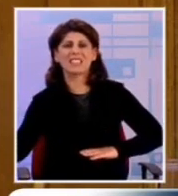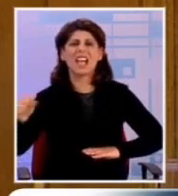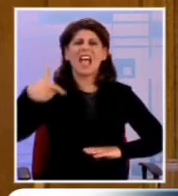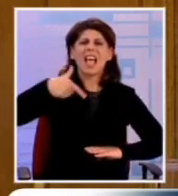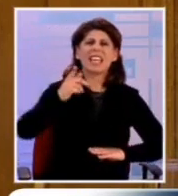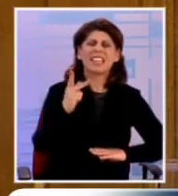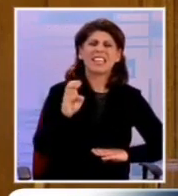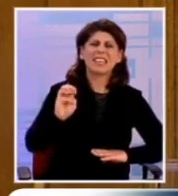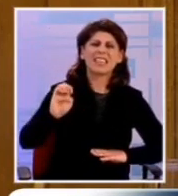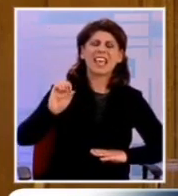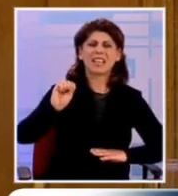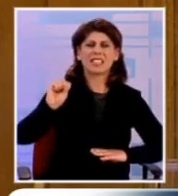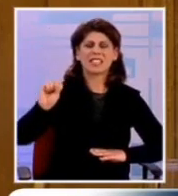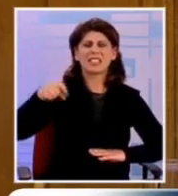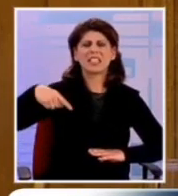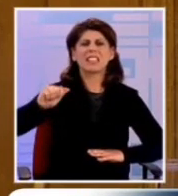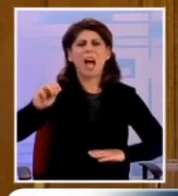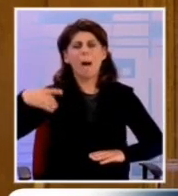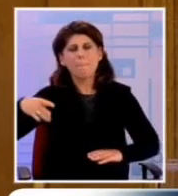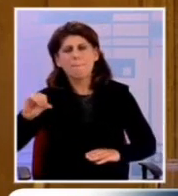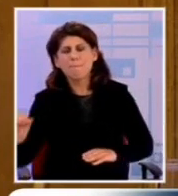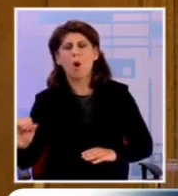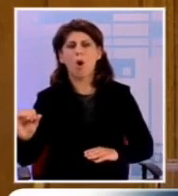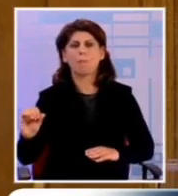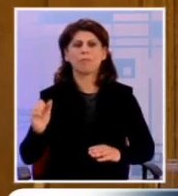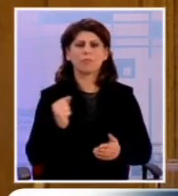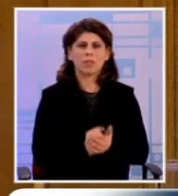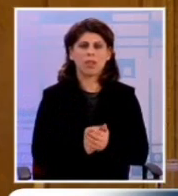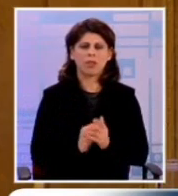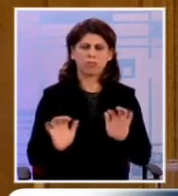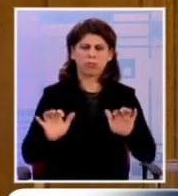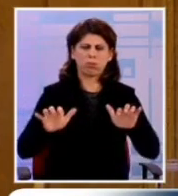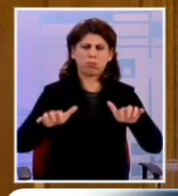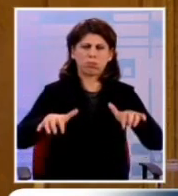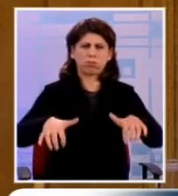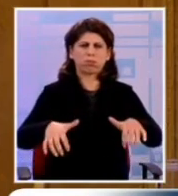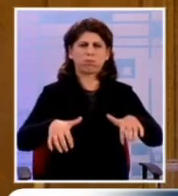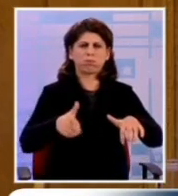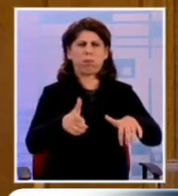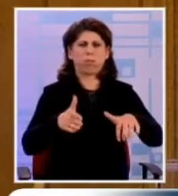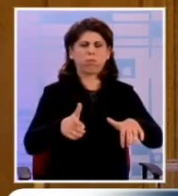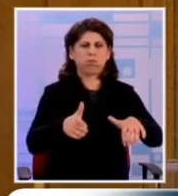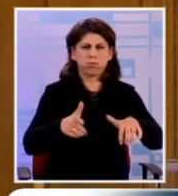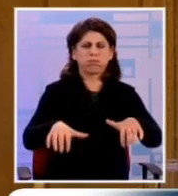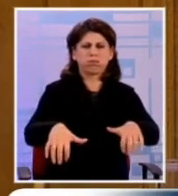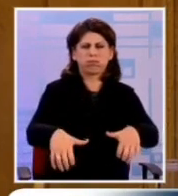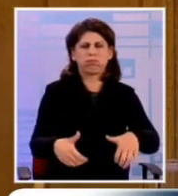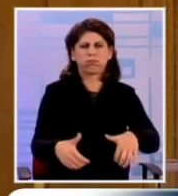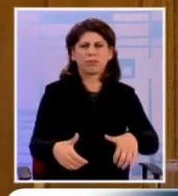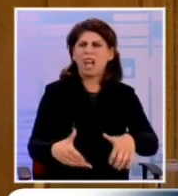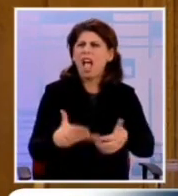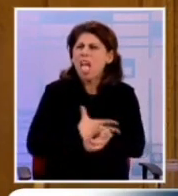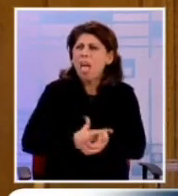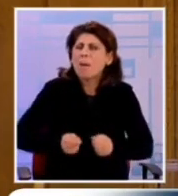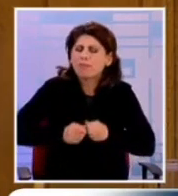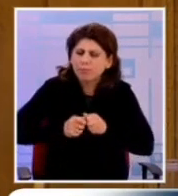Gestapo, της Luftwaffe και των τεθωρακισμένων που αιματοκύλησαν την Ελλάδα δεν ήρθαν